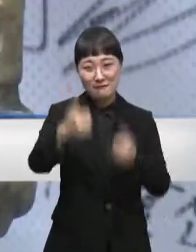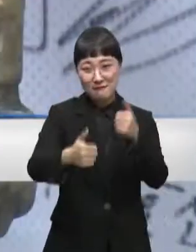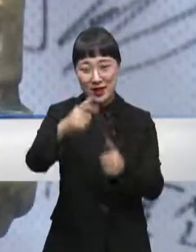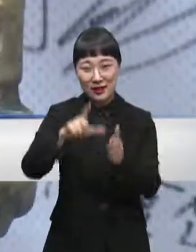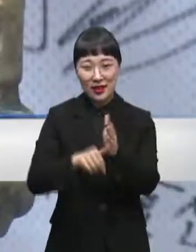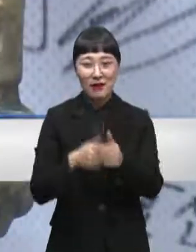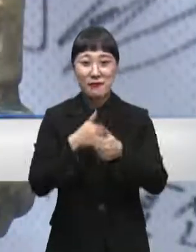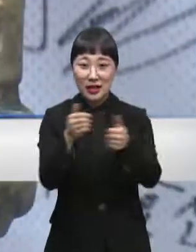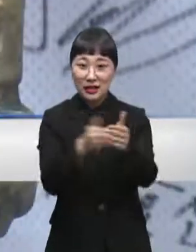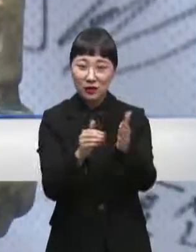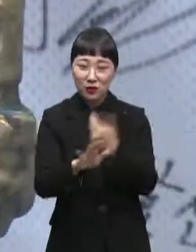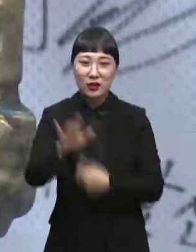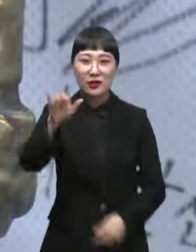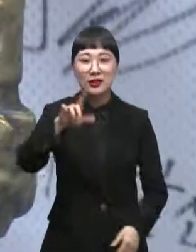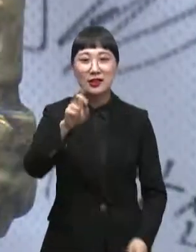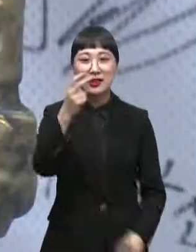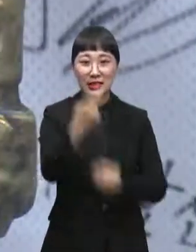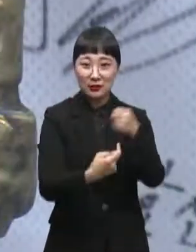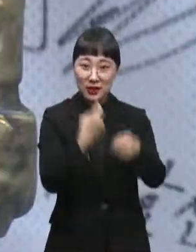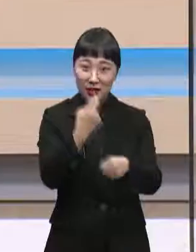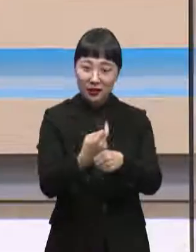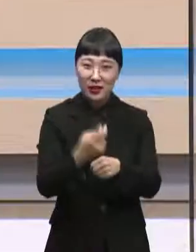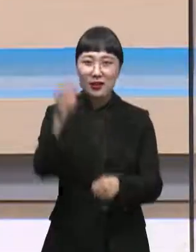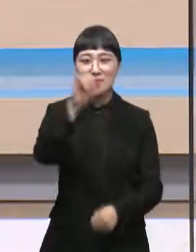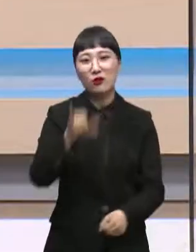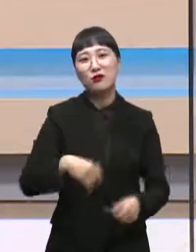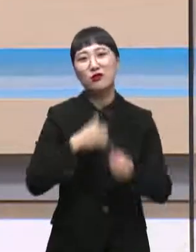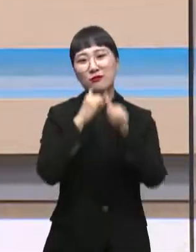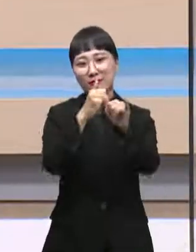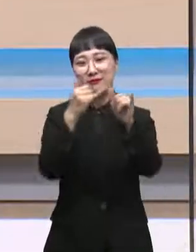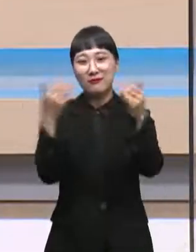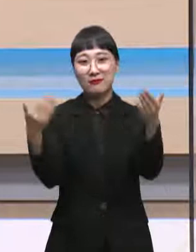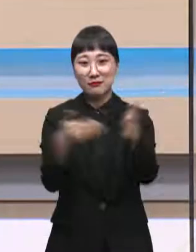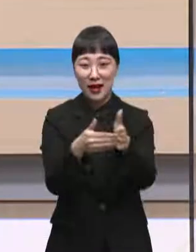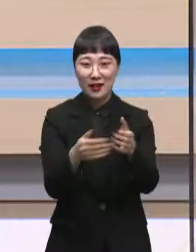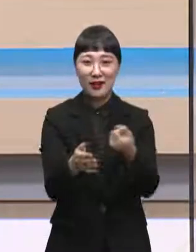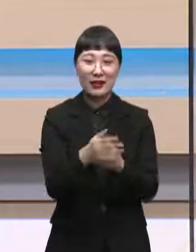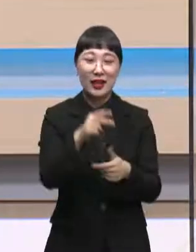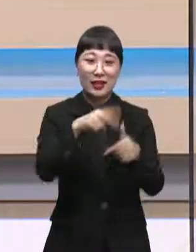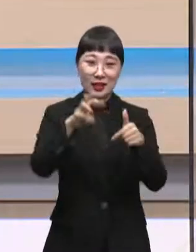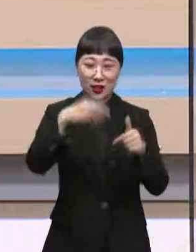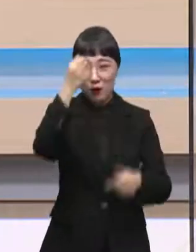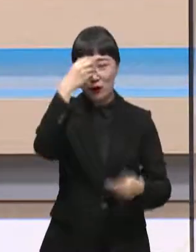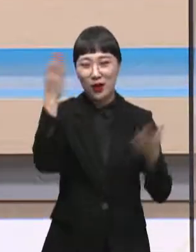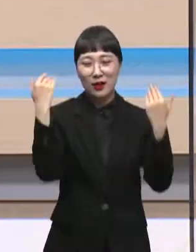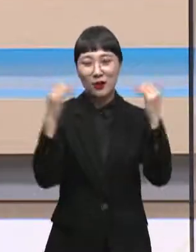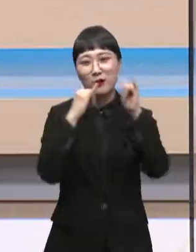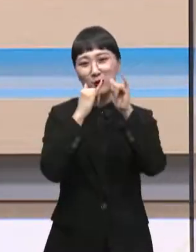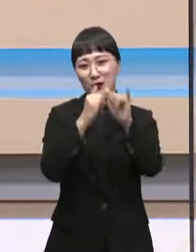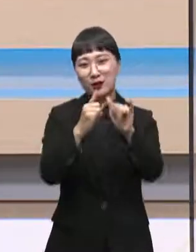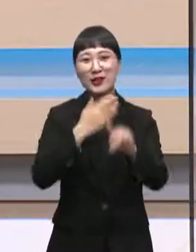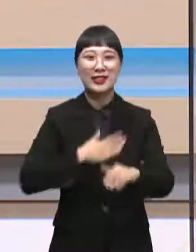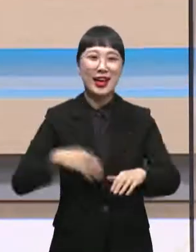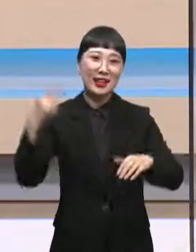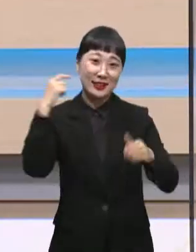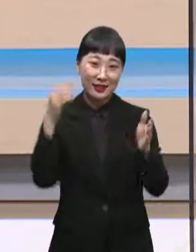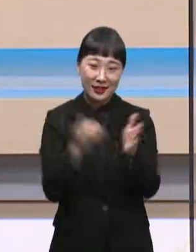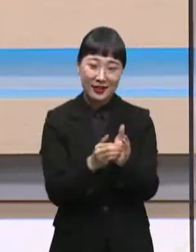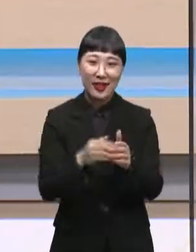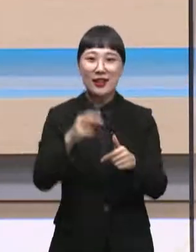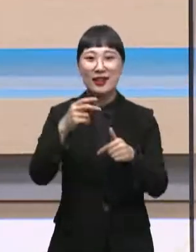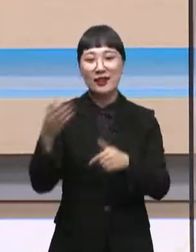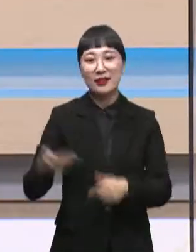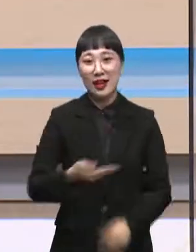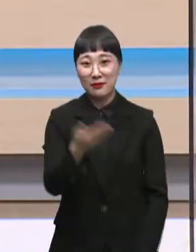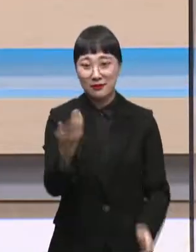만에 정부 때 우송해 선보였습니다 인천고 야구단에 웃음도 식 잘 들었습니다 오늘도 초유 타키자와 한 주간에